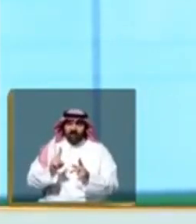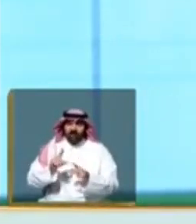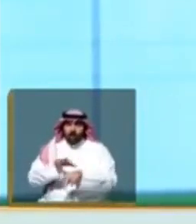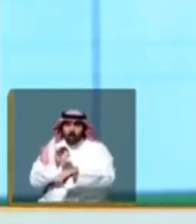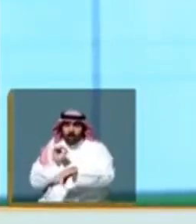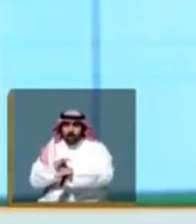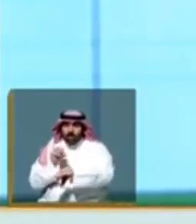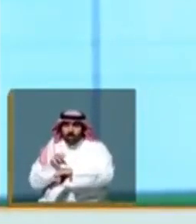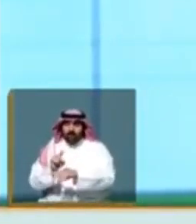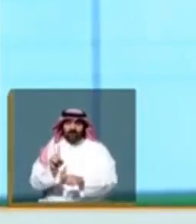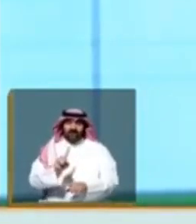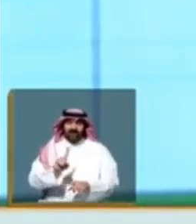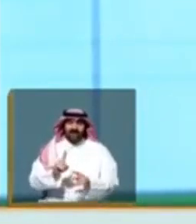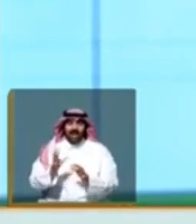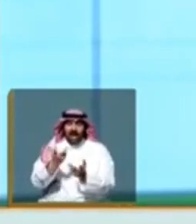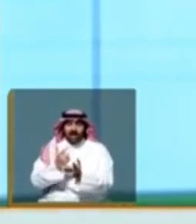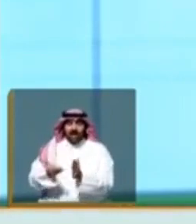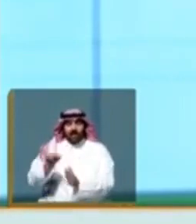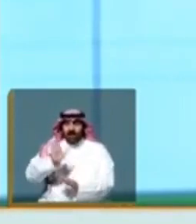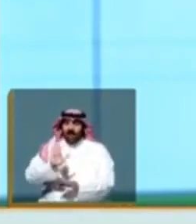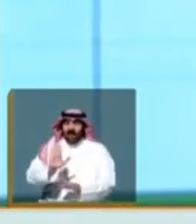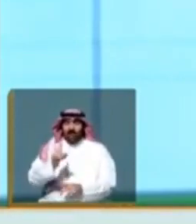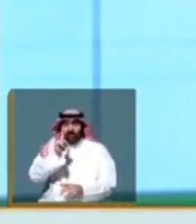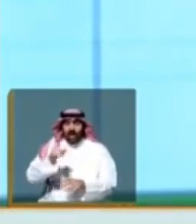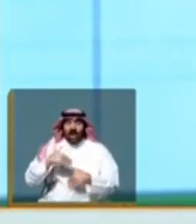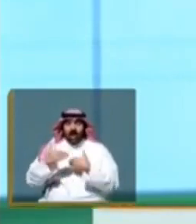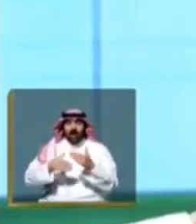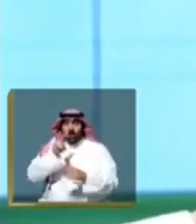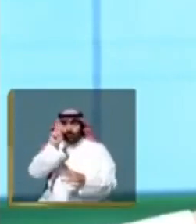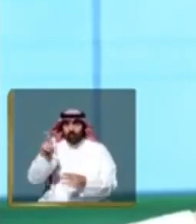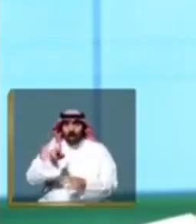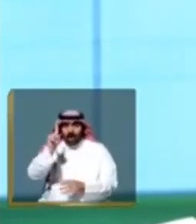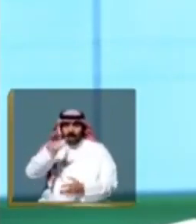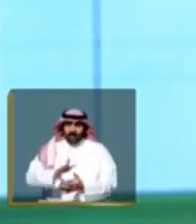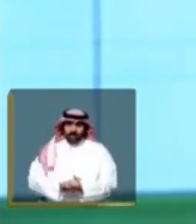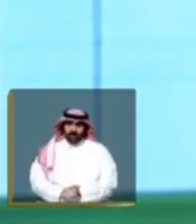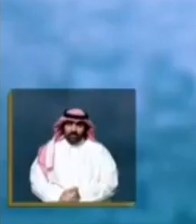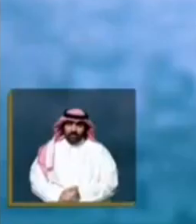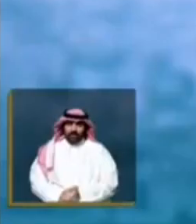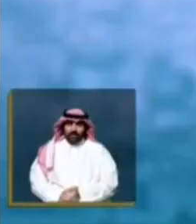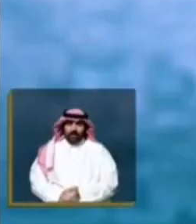عالية العدد. هذا ما نرجوه، وهذا ما نأمله، وهذا بإذن الله ما نعول عليه.